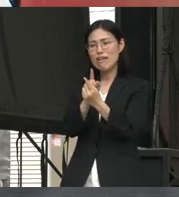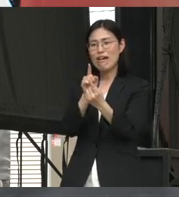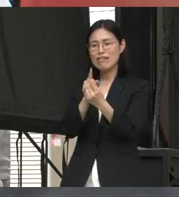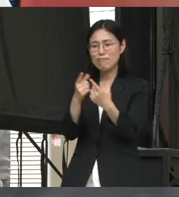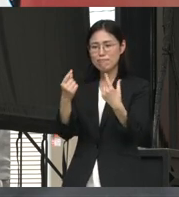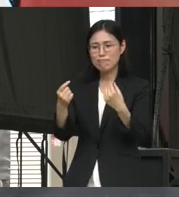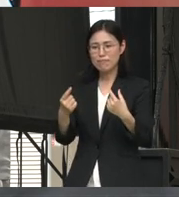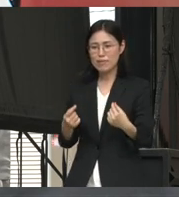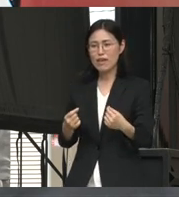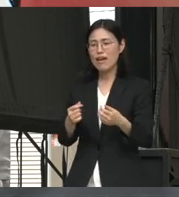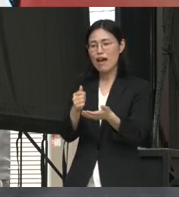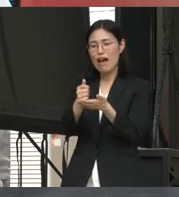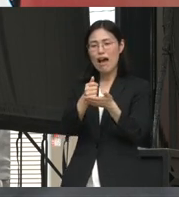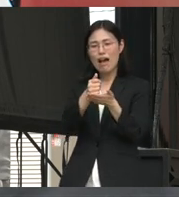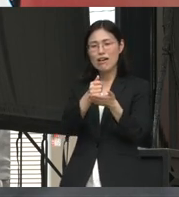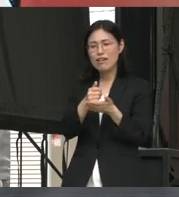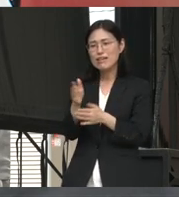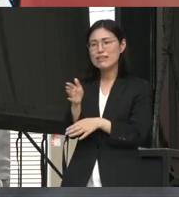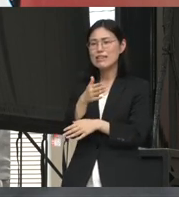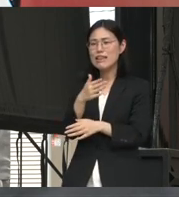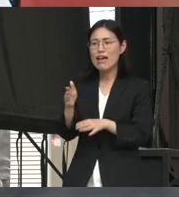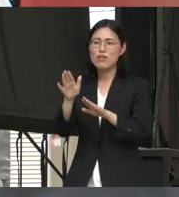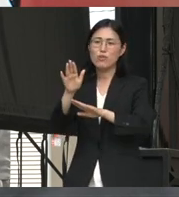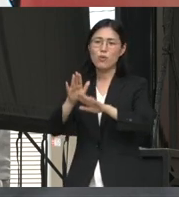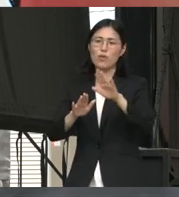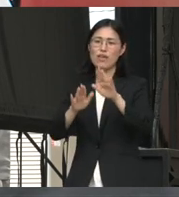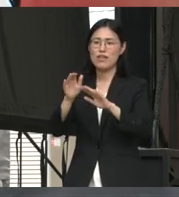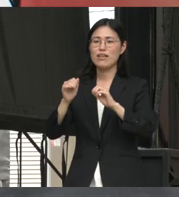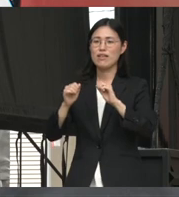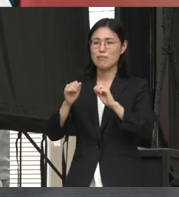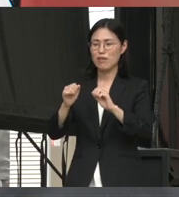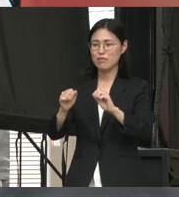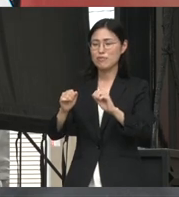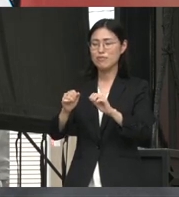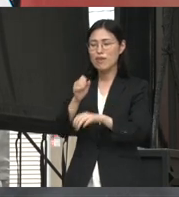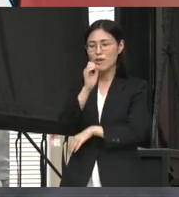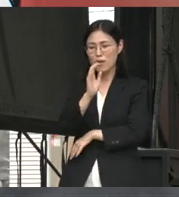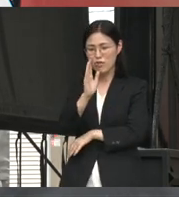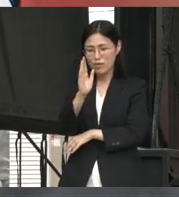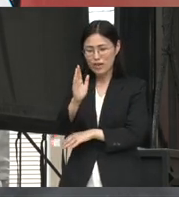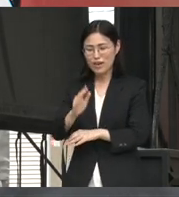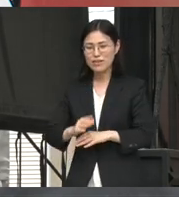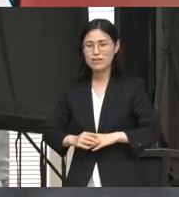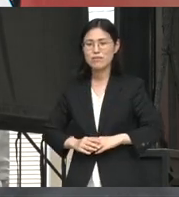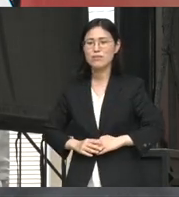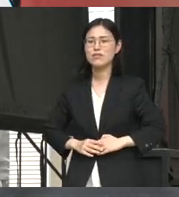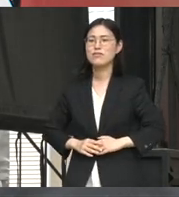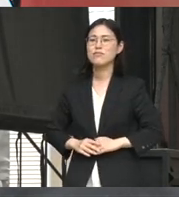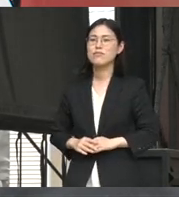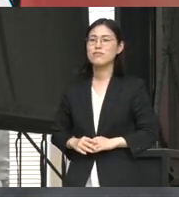で無観客で実施させていただきます。どうぞよろしくお願いいたします。